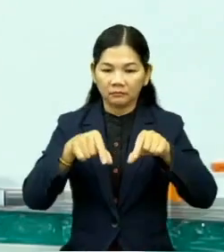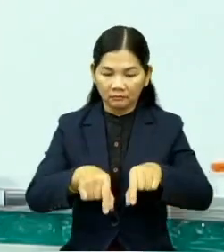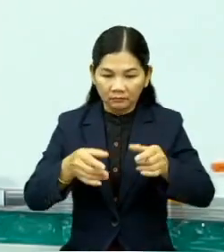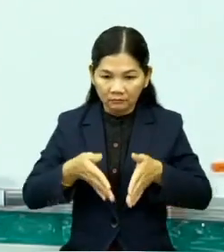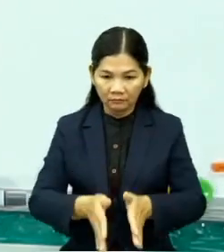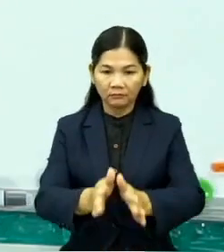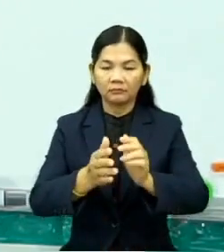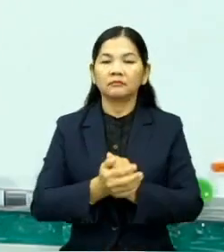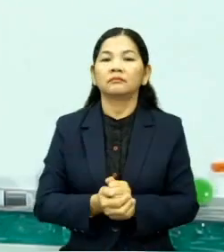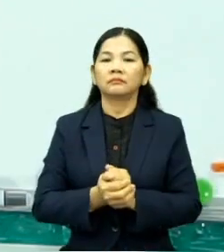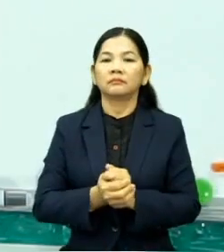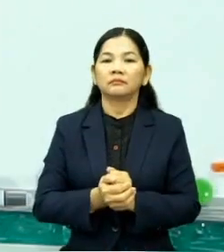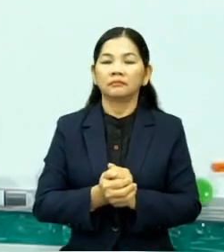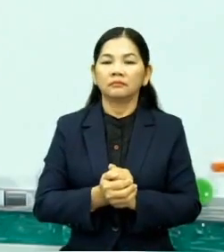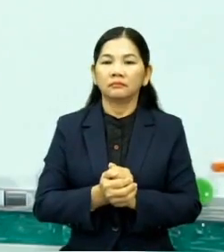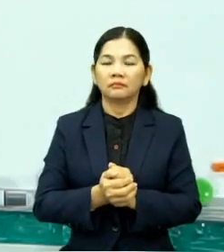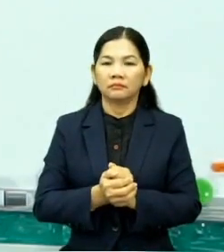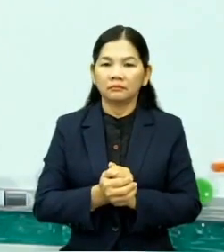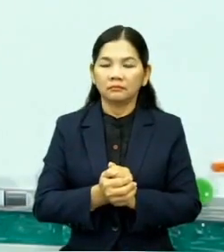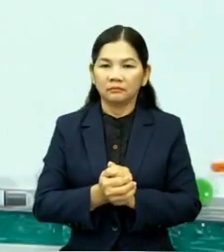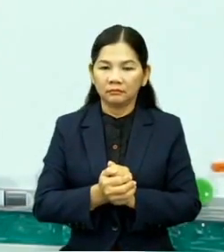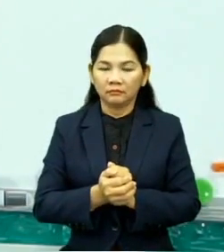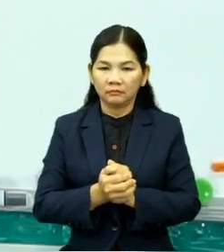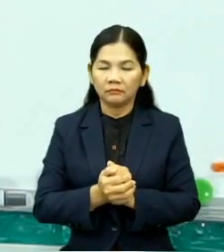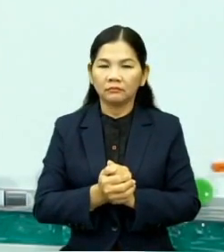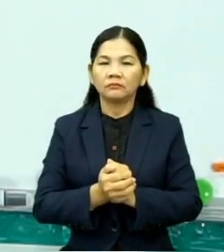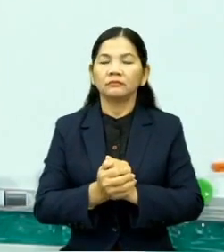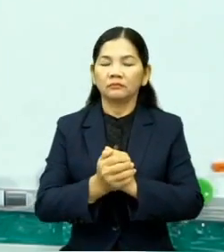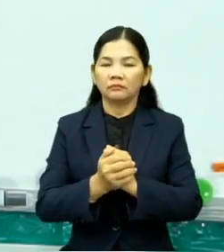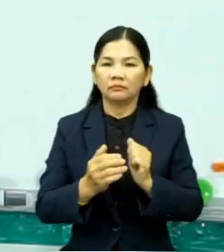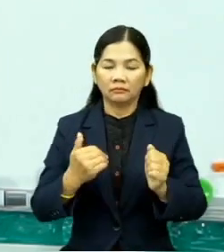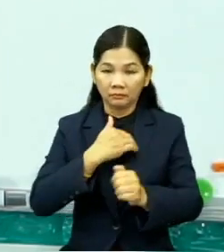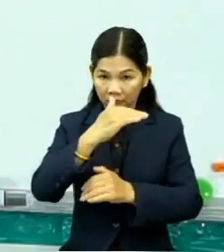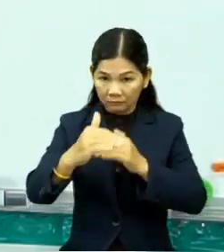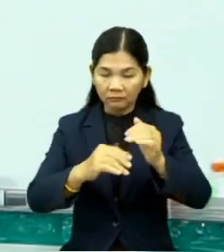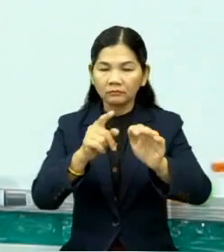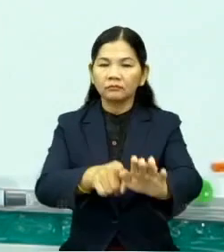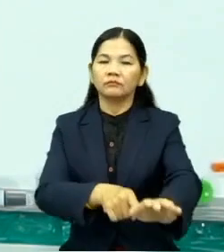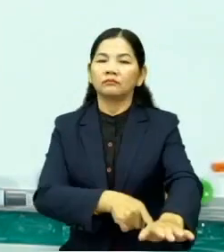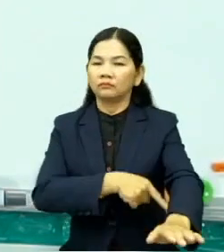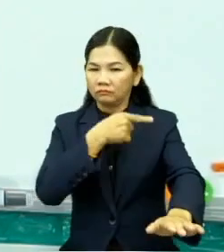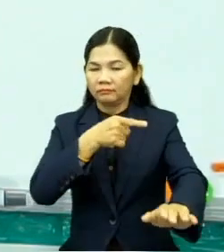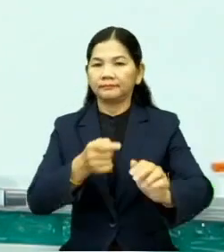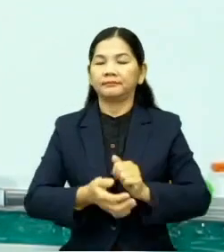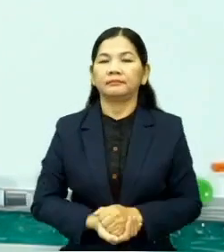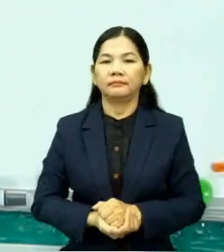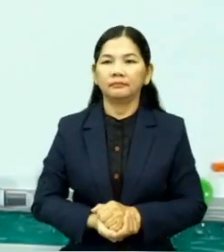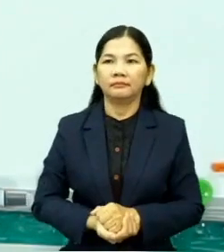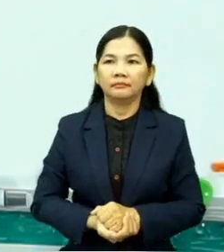ងអស់កាលដ៏យូរលង់មកហើយ